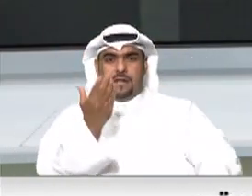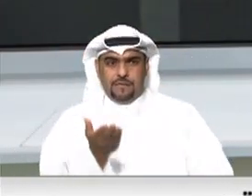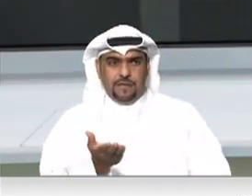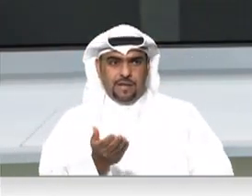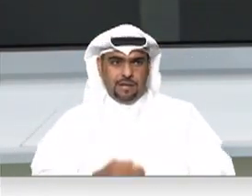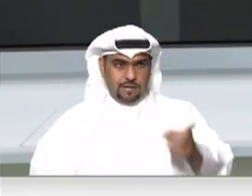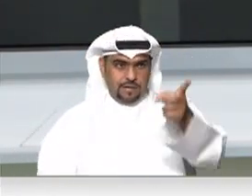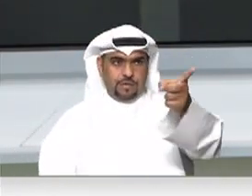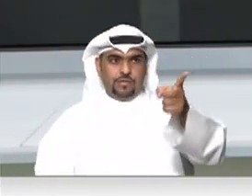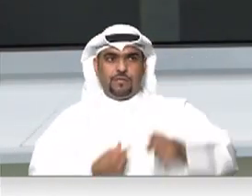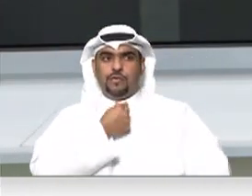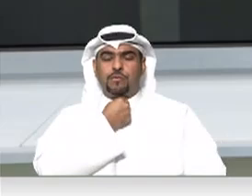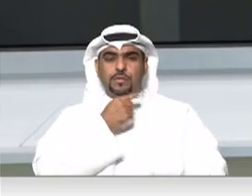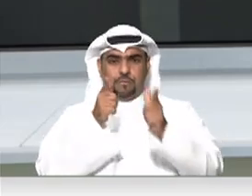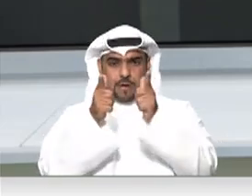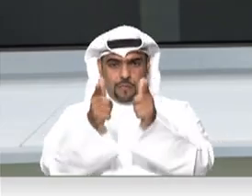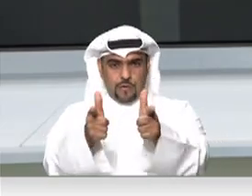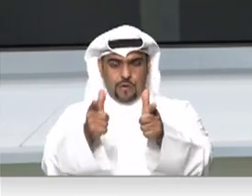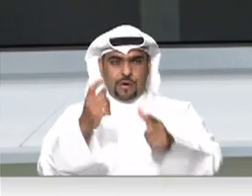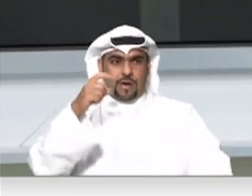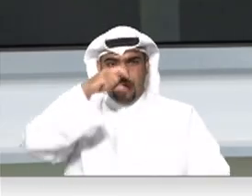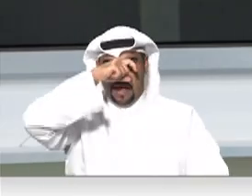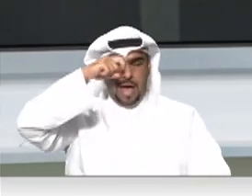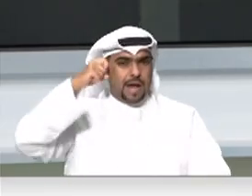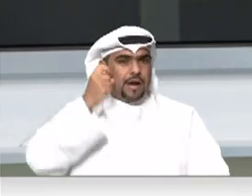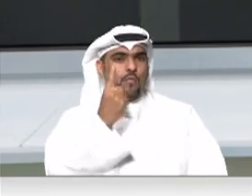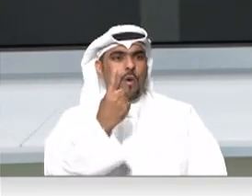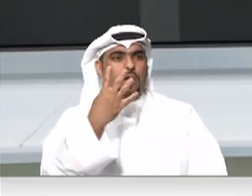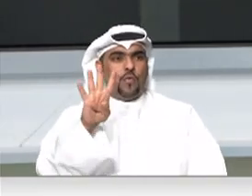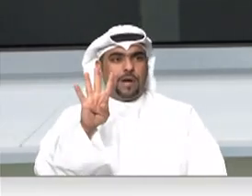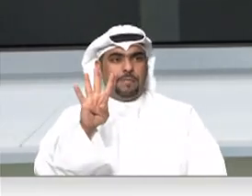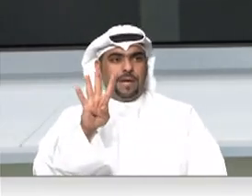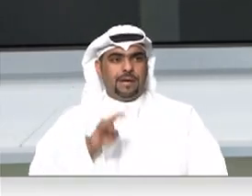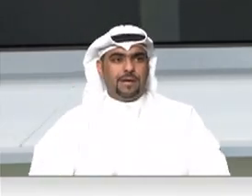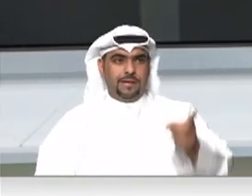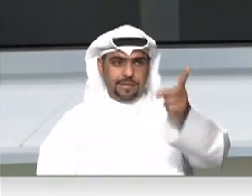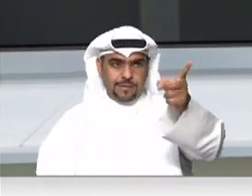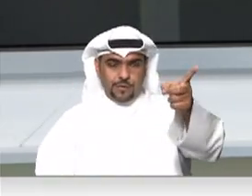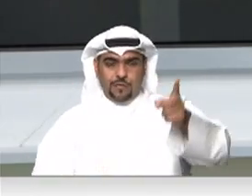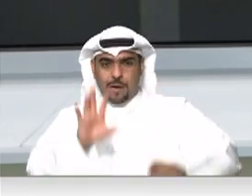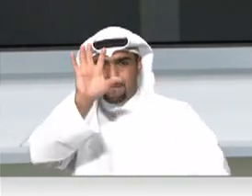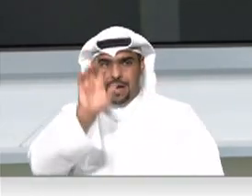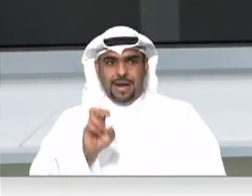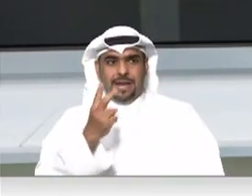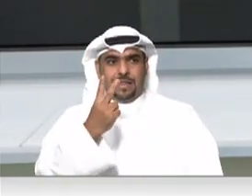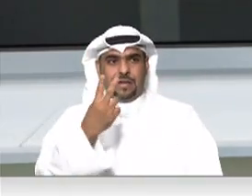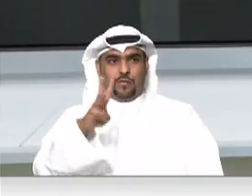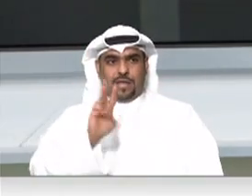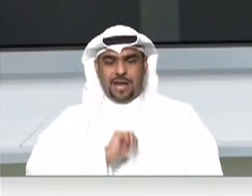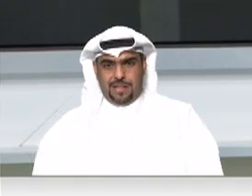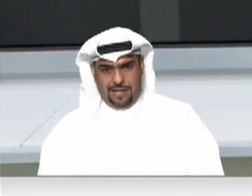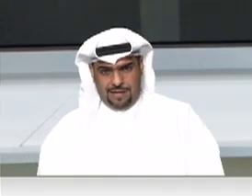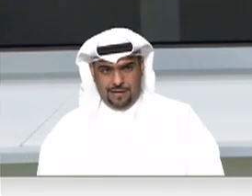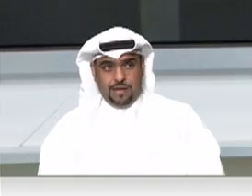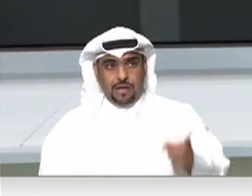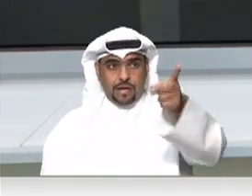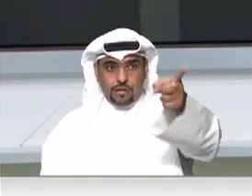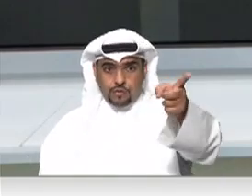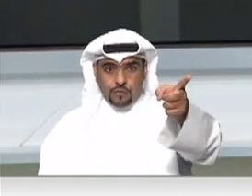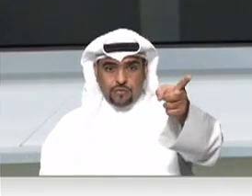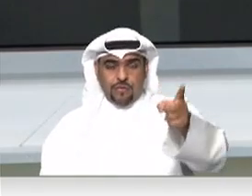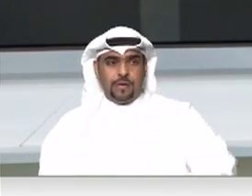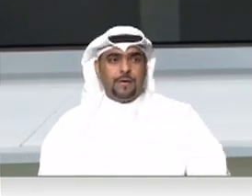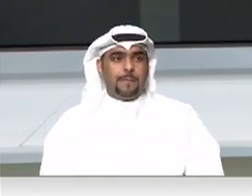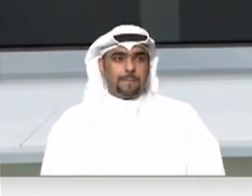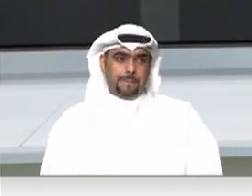مئويه من 15 له خمسين كيلو متر في الساعه اجواء تميل الى عدم الاستقرار يوم الغد اجرى اي نشاط بحري